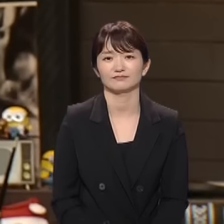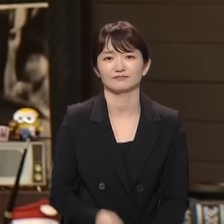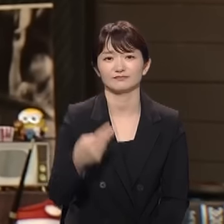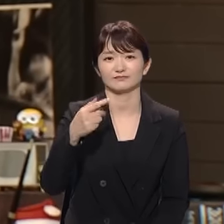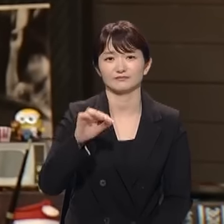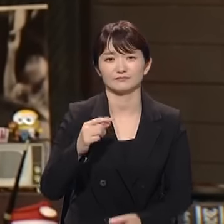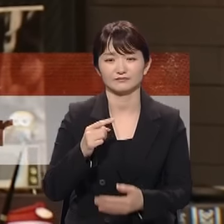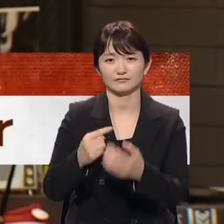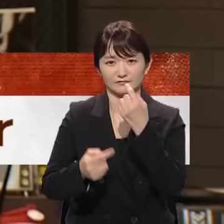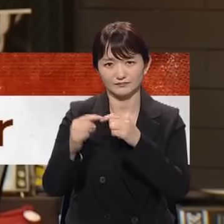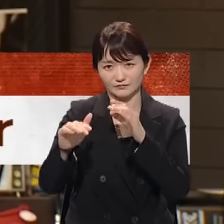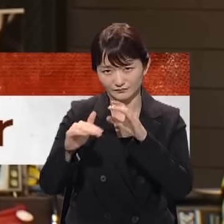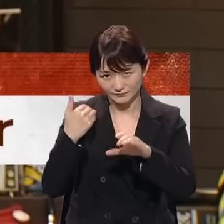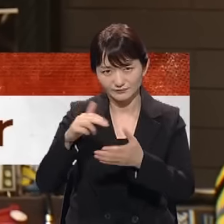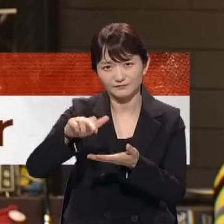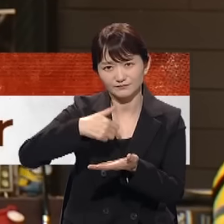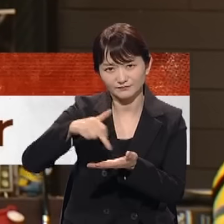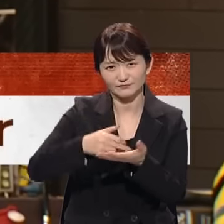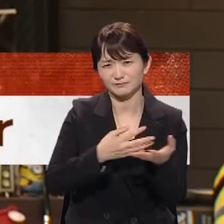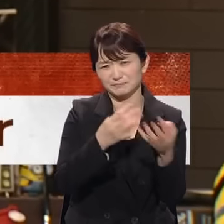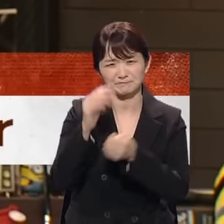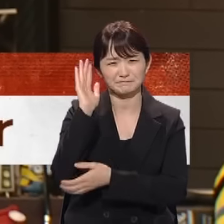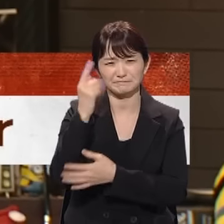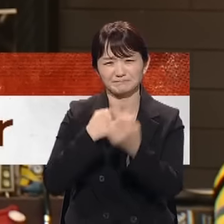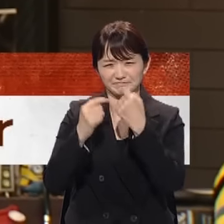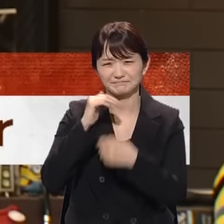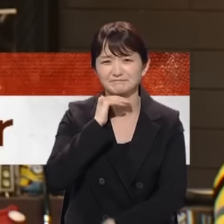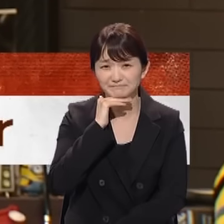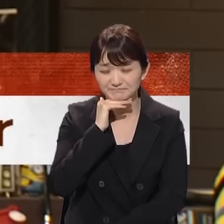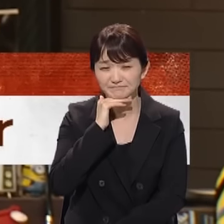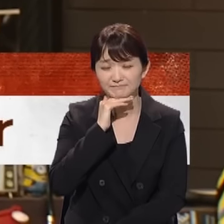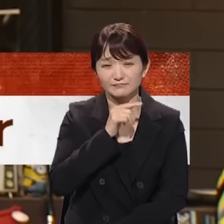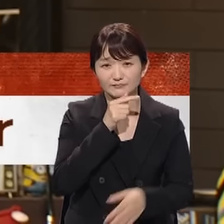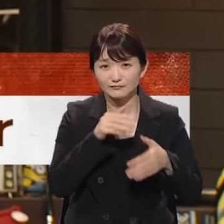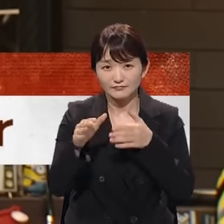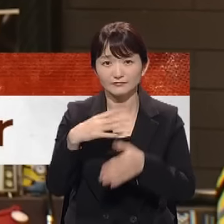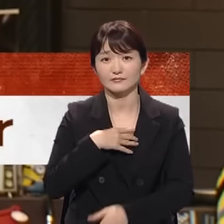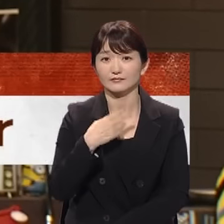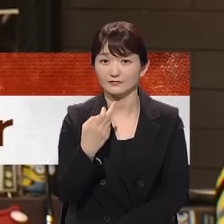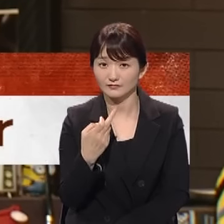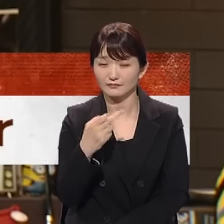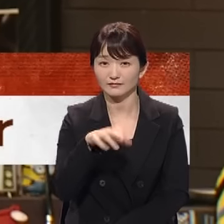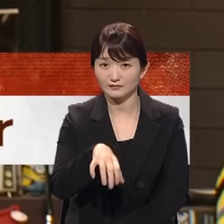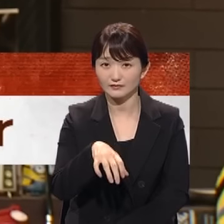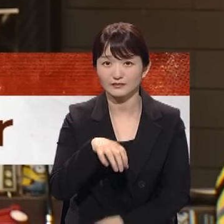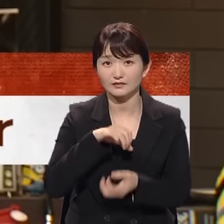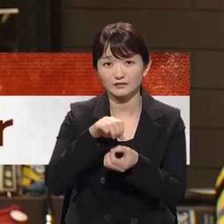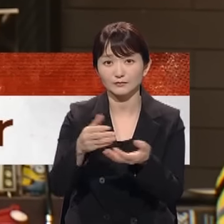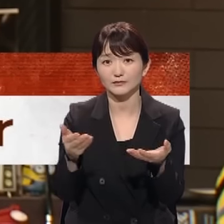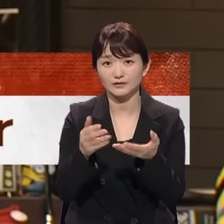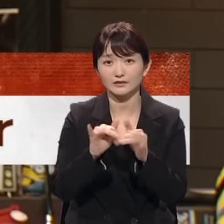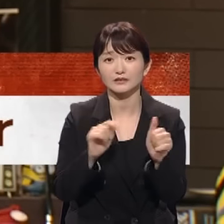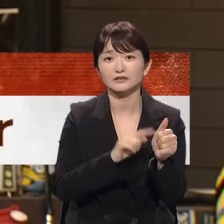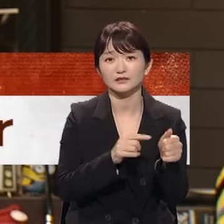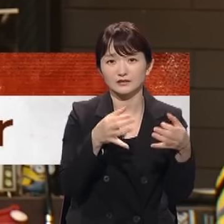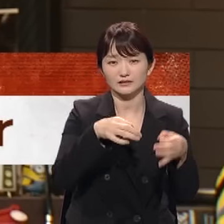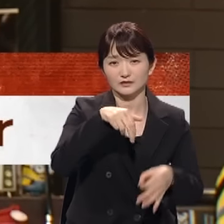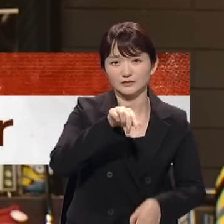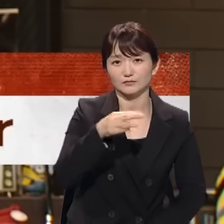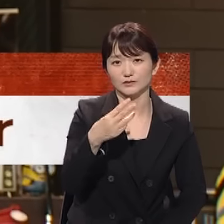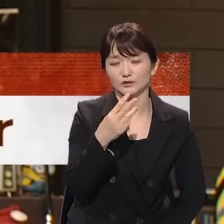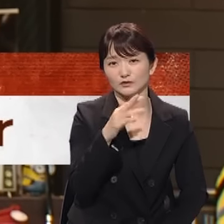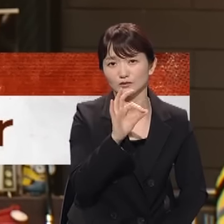제보 메일과 카톡 제보 채널에서는 많은 사연과 제보 기다리고 있습니다. 자, 경기도 안산에서 택배일 하시는 김철용님